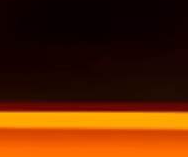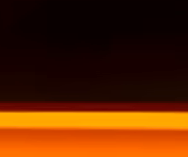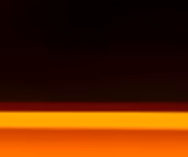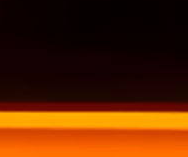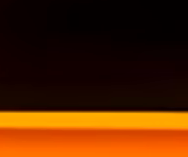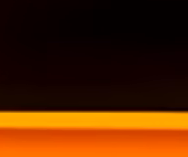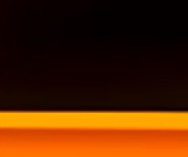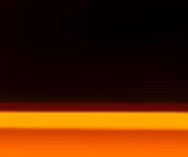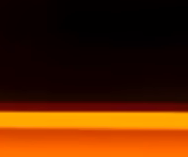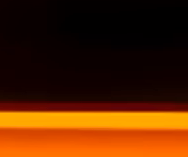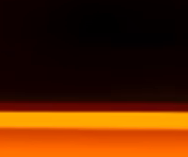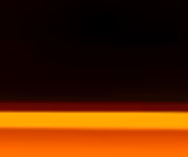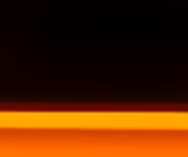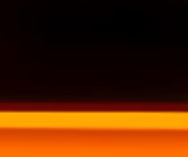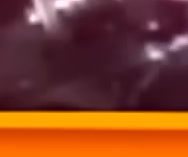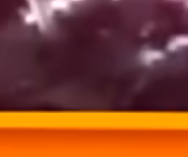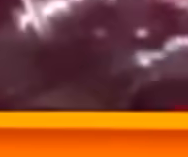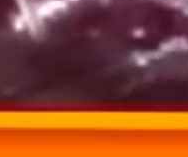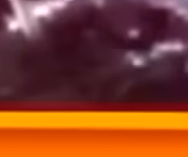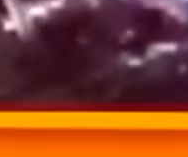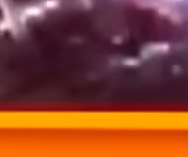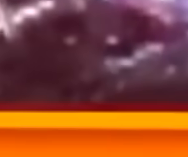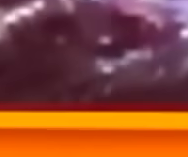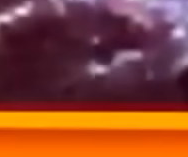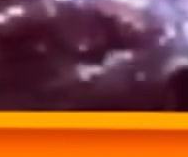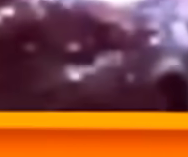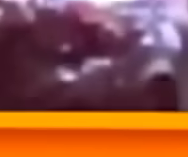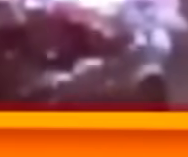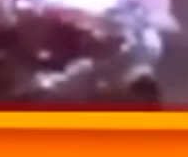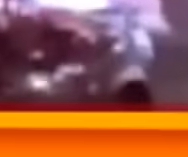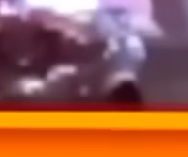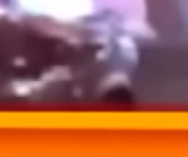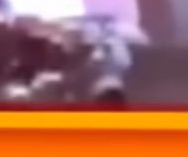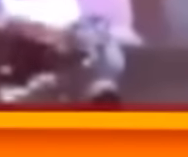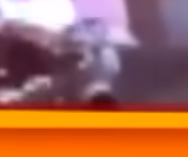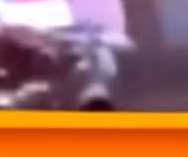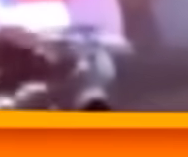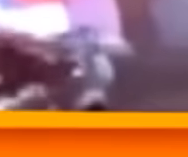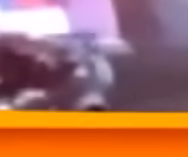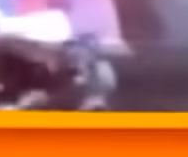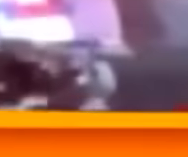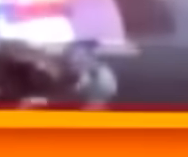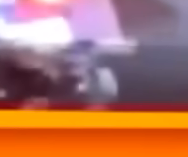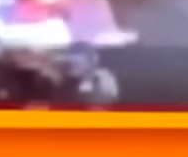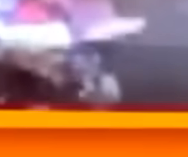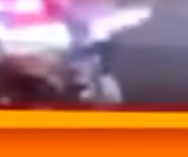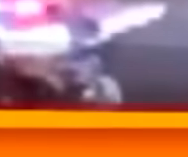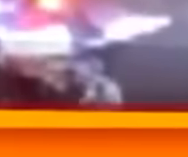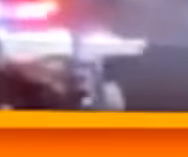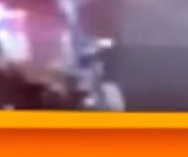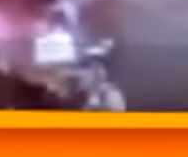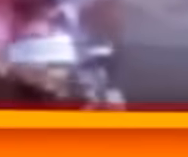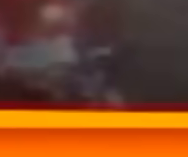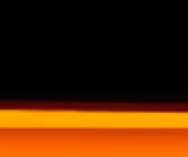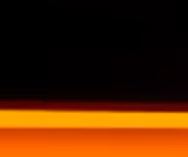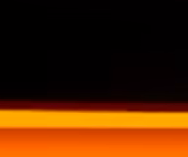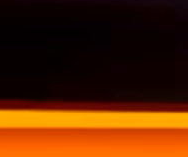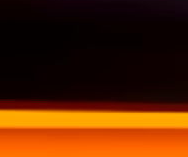saksak ang inabot ng isang siklista mula sa nakaalitan niyang ride-hailing app rider sa Bonifacio Global City.